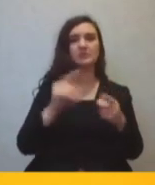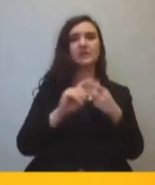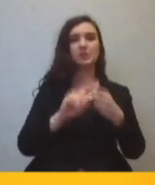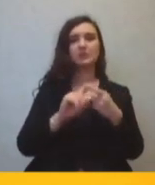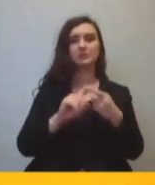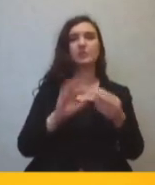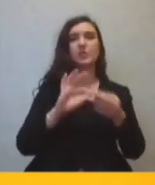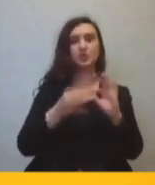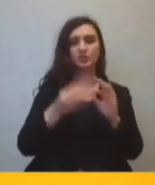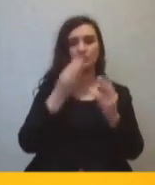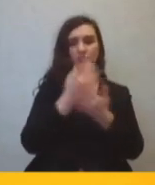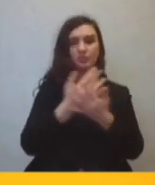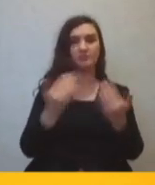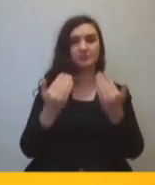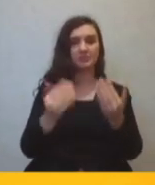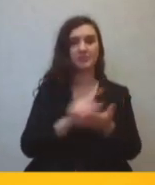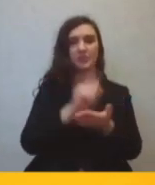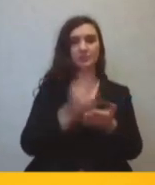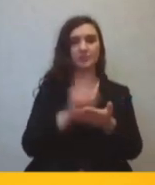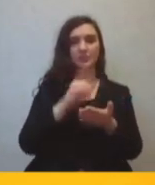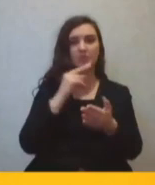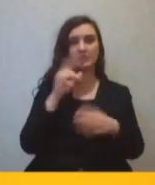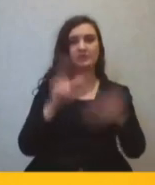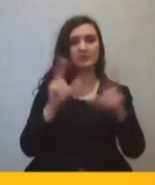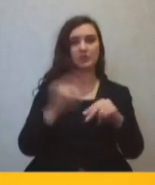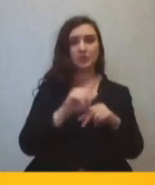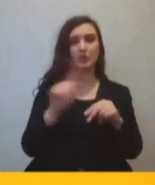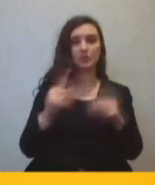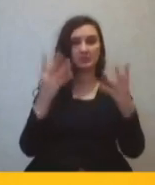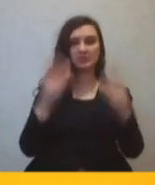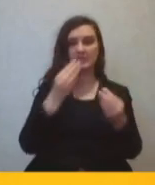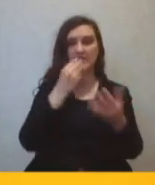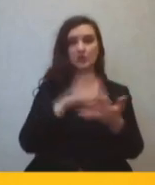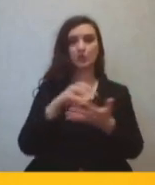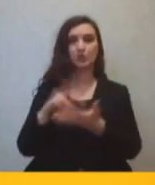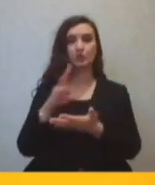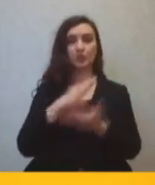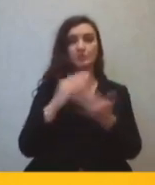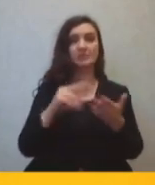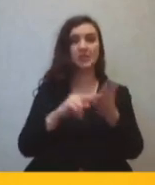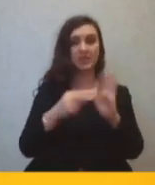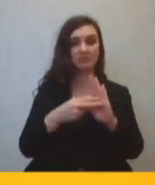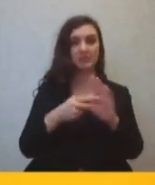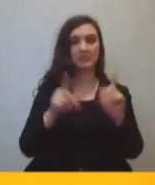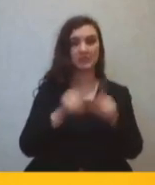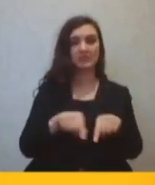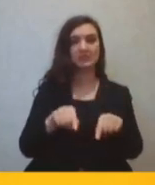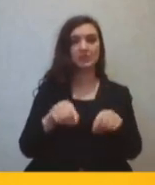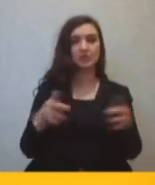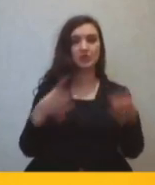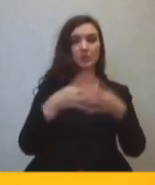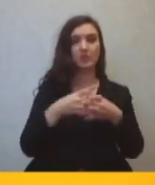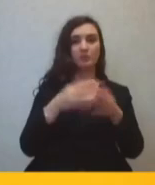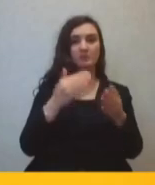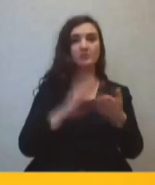დამოკიდებულებისა კონკრეტული პროდუქტების მიმართ. აუცილებლად უნდა გაითვალისწინოთ, რომ დღის რაციონი ისე იყოს მისი დაგეგმილი, ისე შეუხამოთ